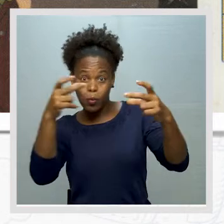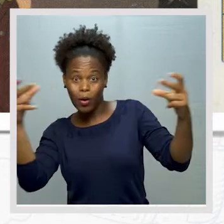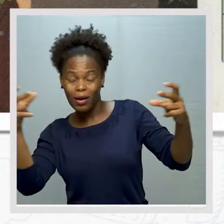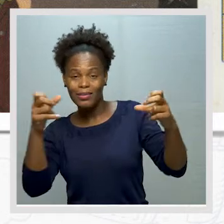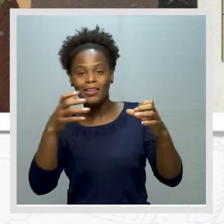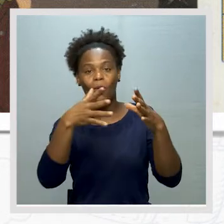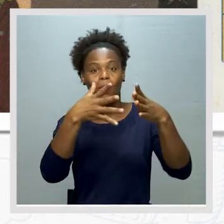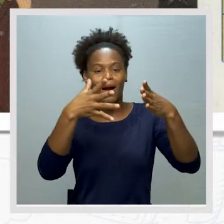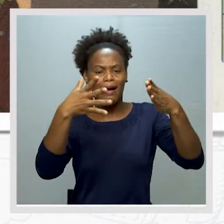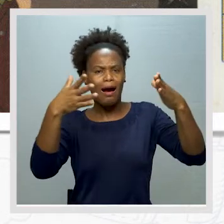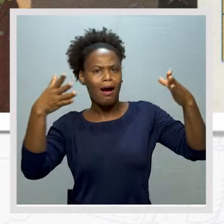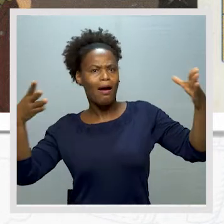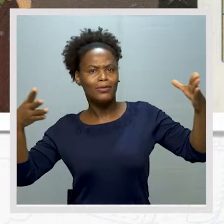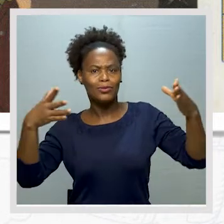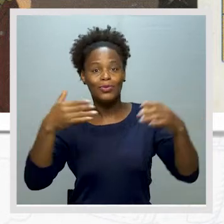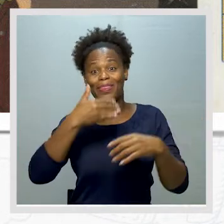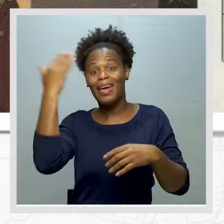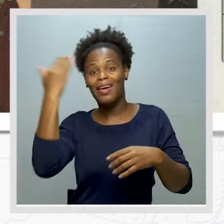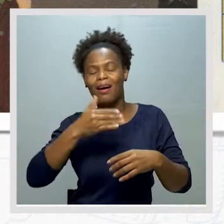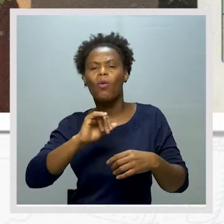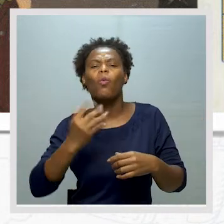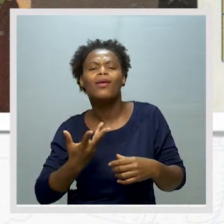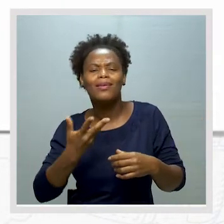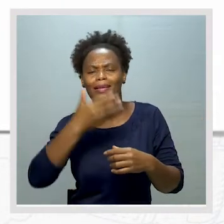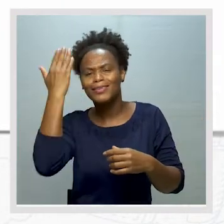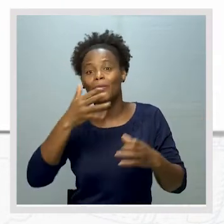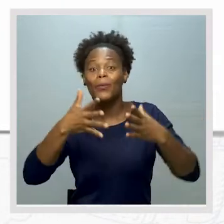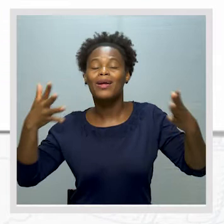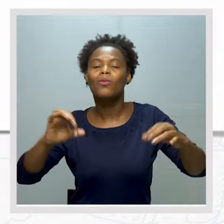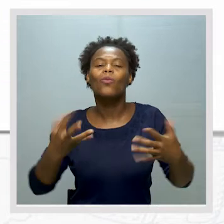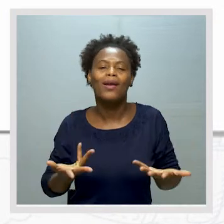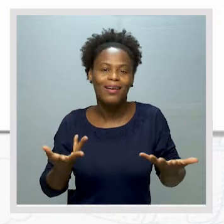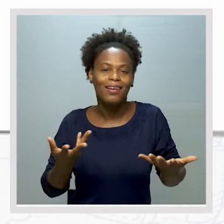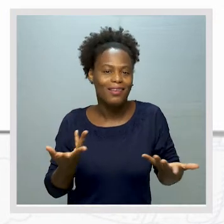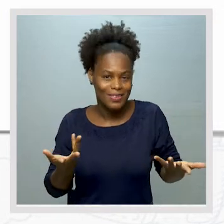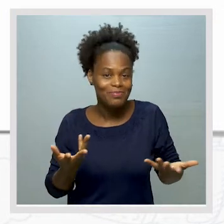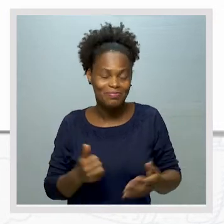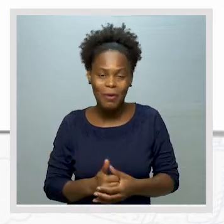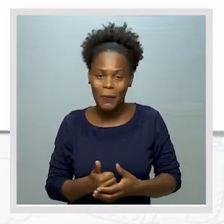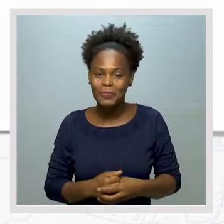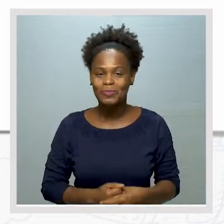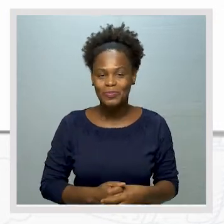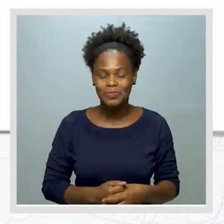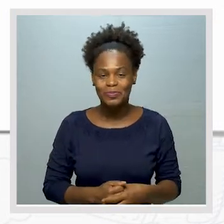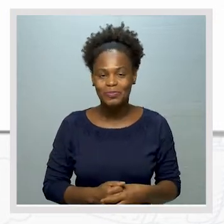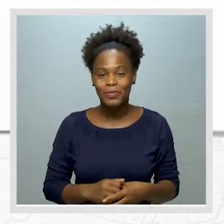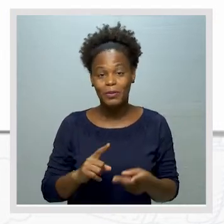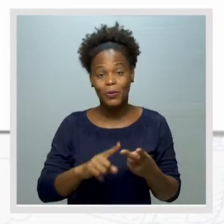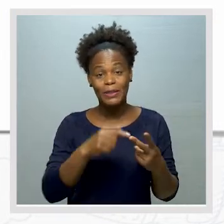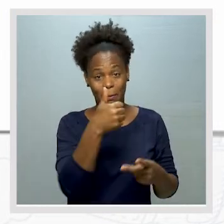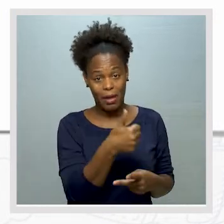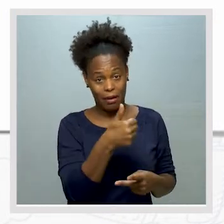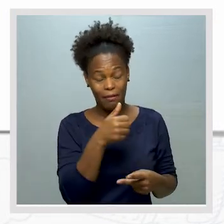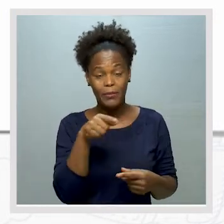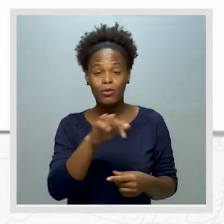grand le grand jour. De quel grand jour s'agit-il? C'est bon? En B,